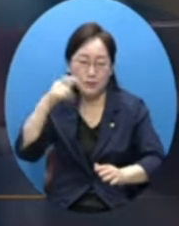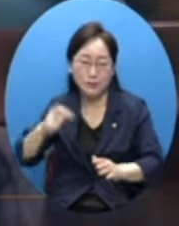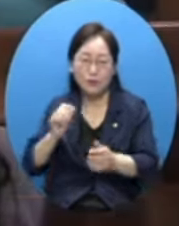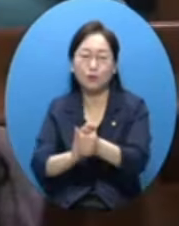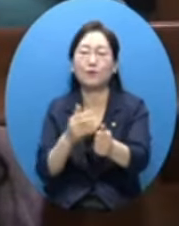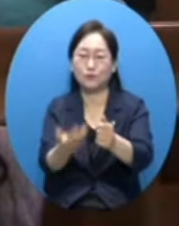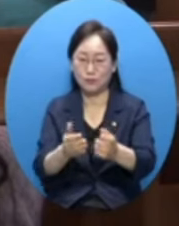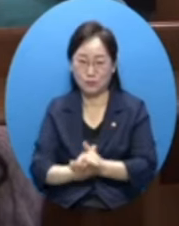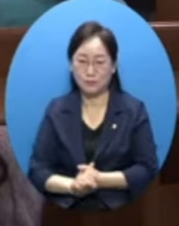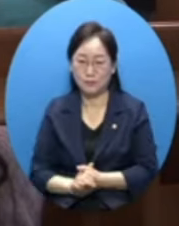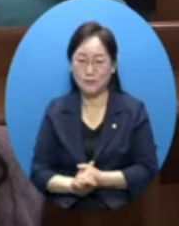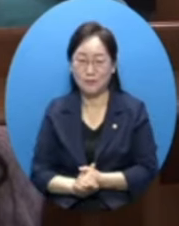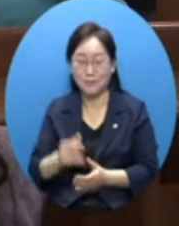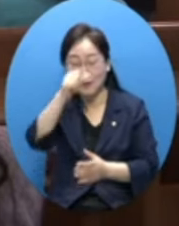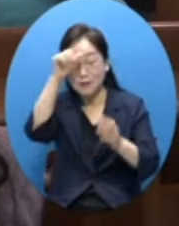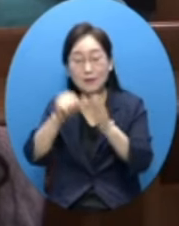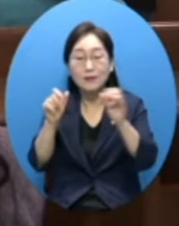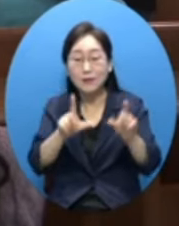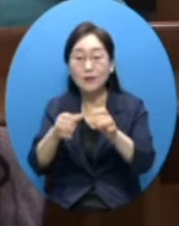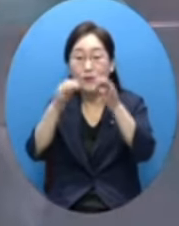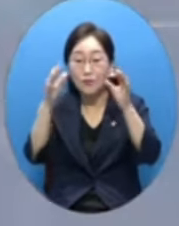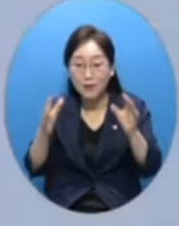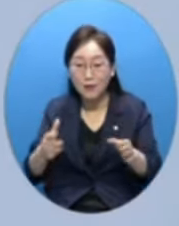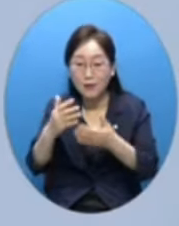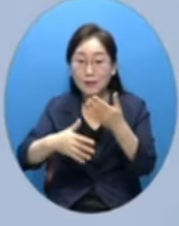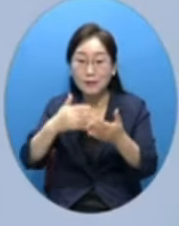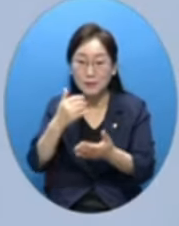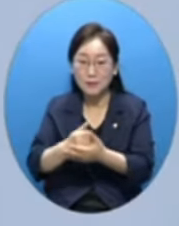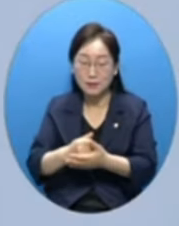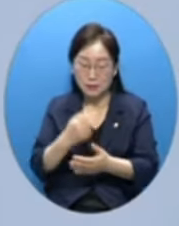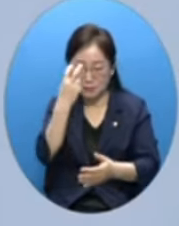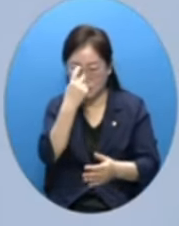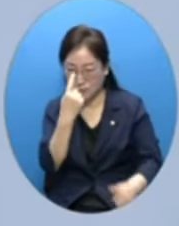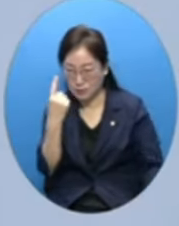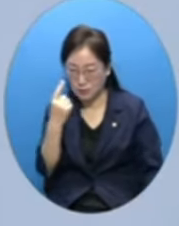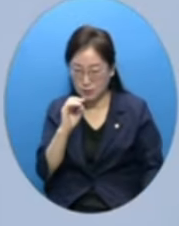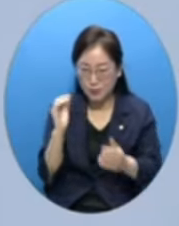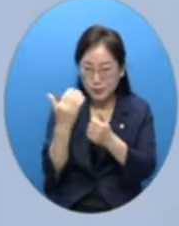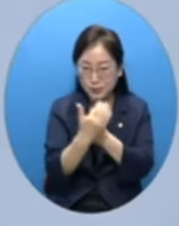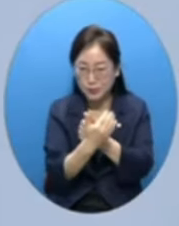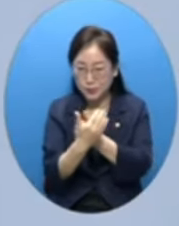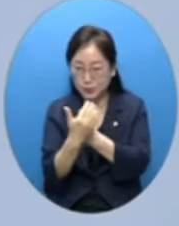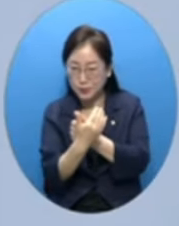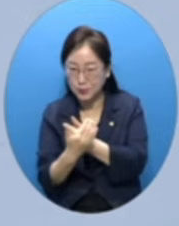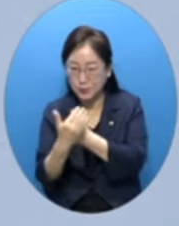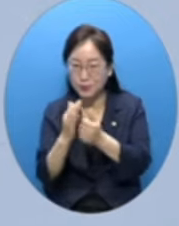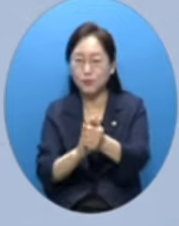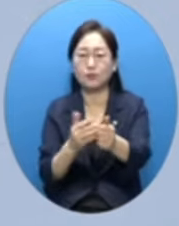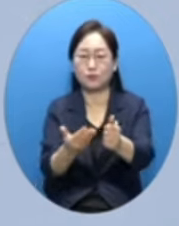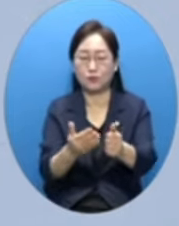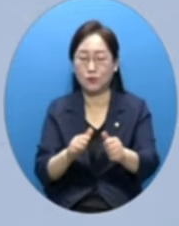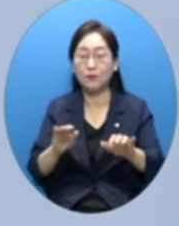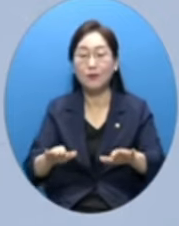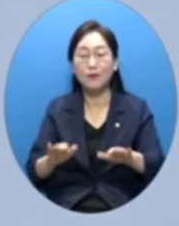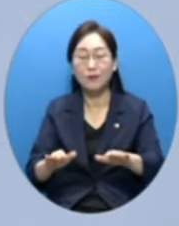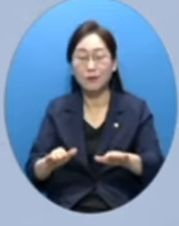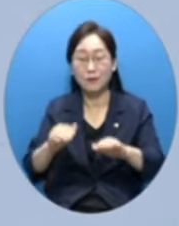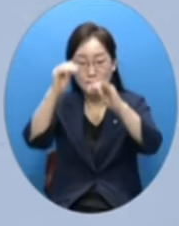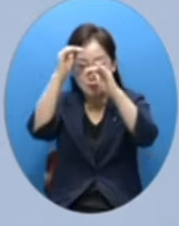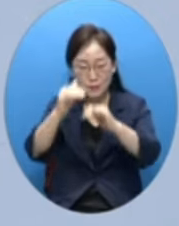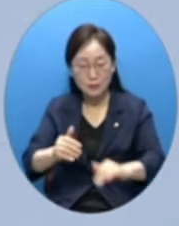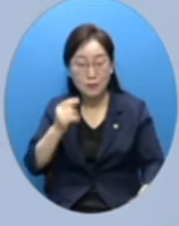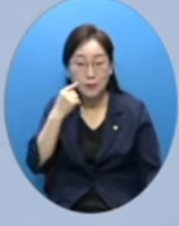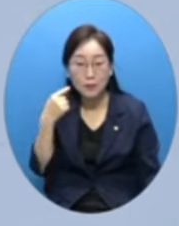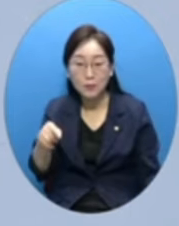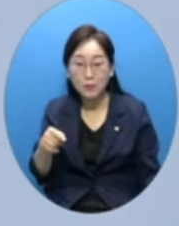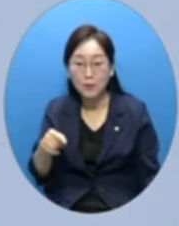하시리라 일생 살는랑 주님께서를 지키시고 부고 입니다 오늘 본 말씀 보니까